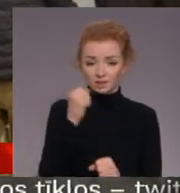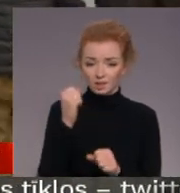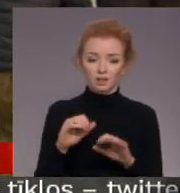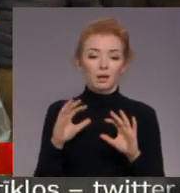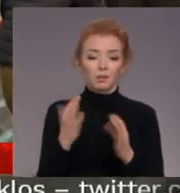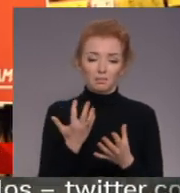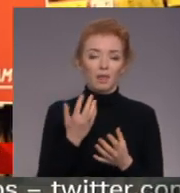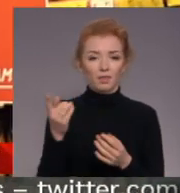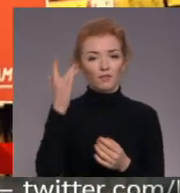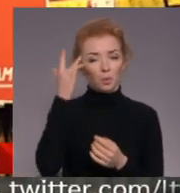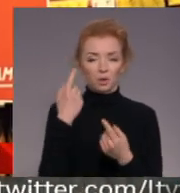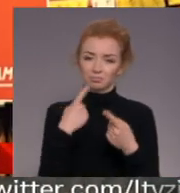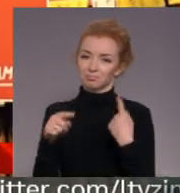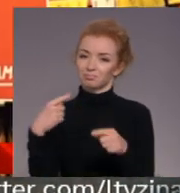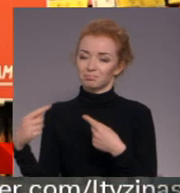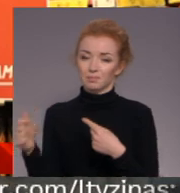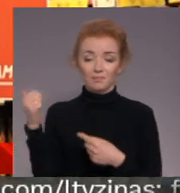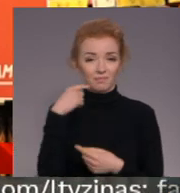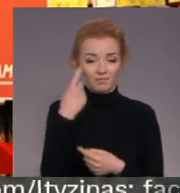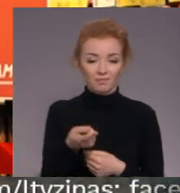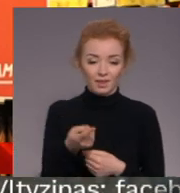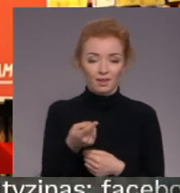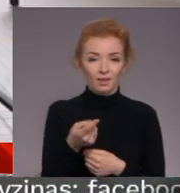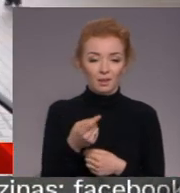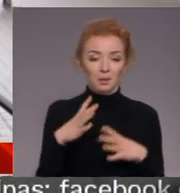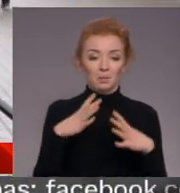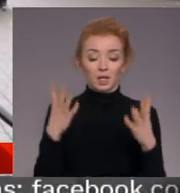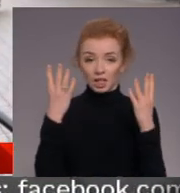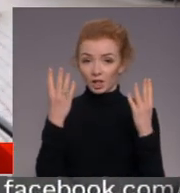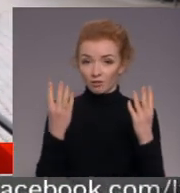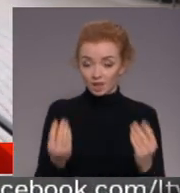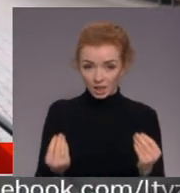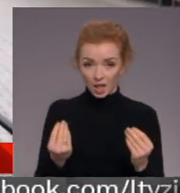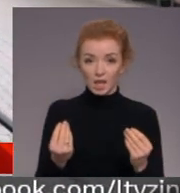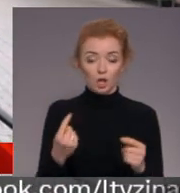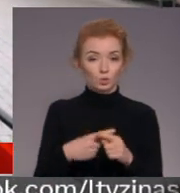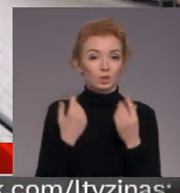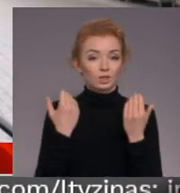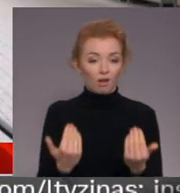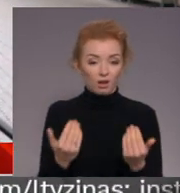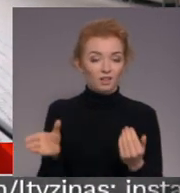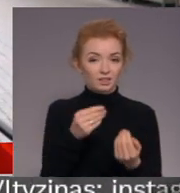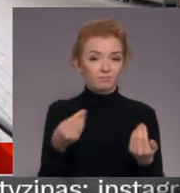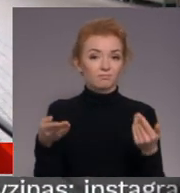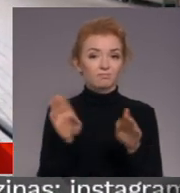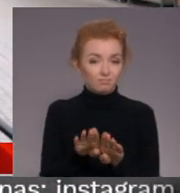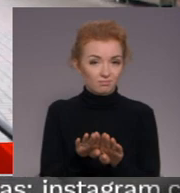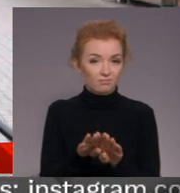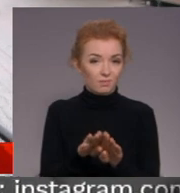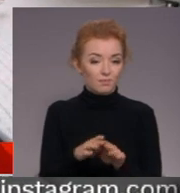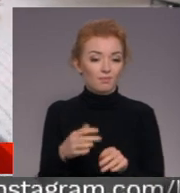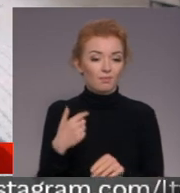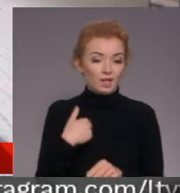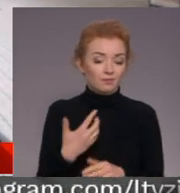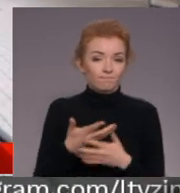par tiem krās atšķīrās. Vienīgais brīdis, kad tiek tās brīvdienas, un tagad viss ciet. Es palieku